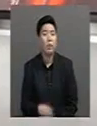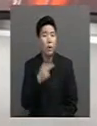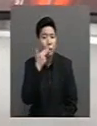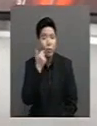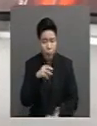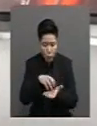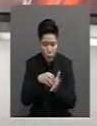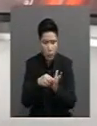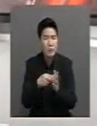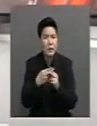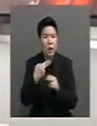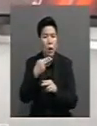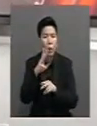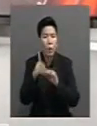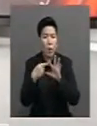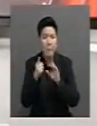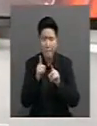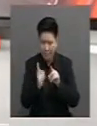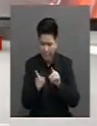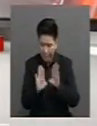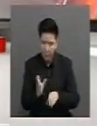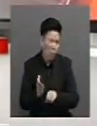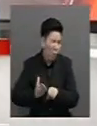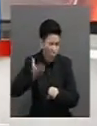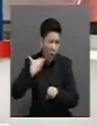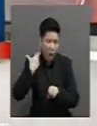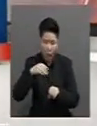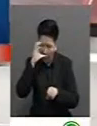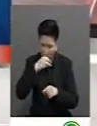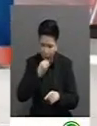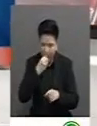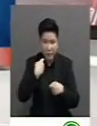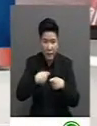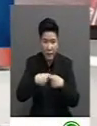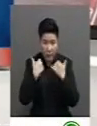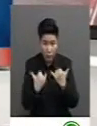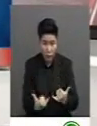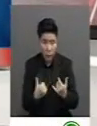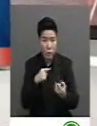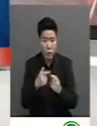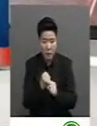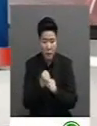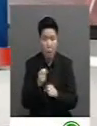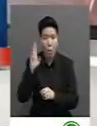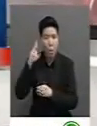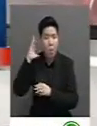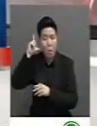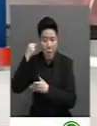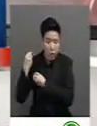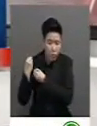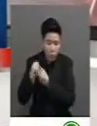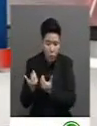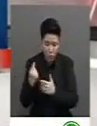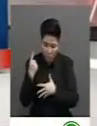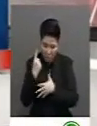ขนมหวักที่พูดถึงนะคะถือได้ว่าเป็นอาหารโบราณค่ะคุณผู้ชมหารับประทานยากและตอนนี้นะคะทำกันรุ่นต่อรุ่นค่ะจนมา